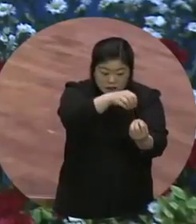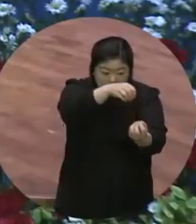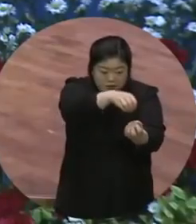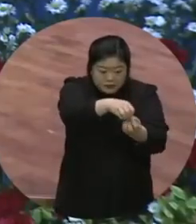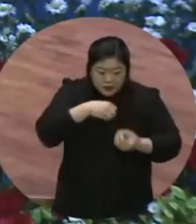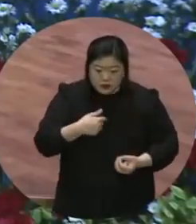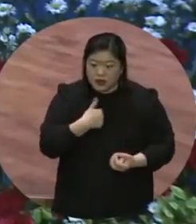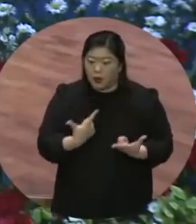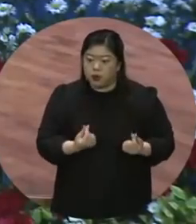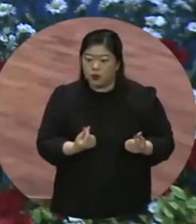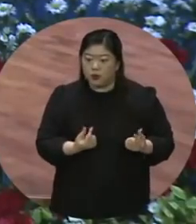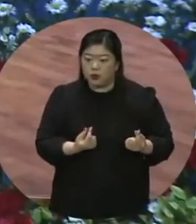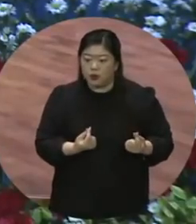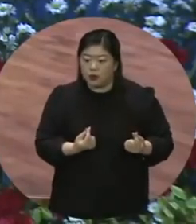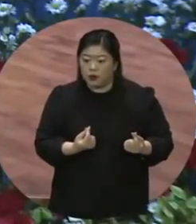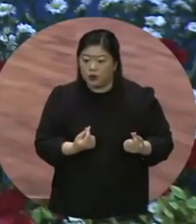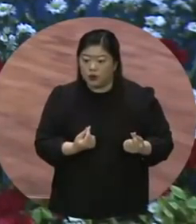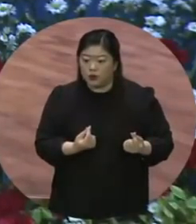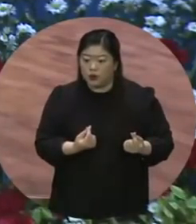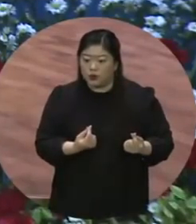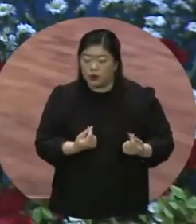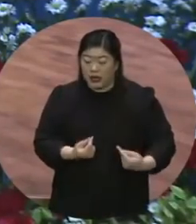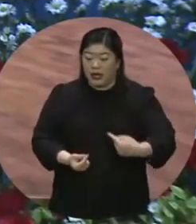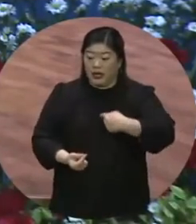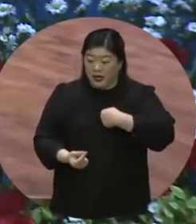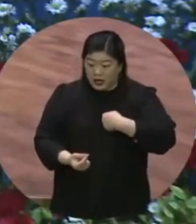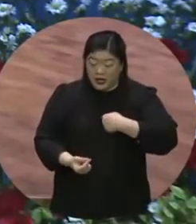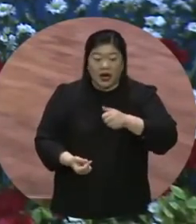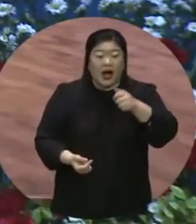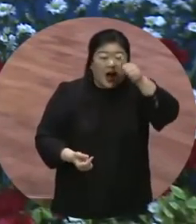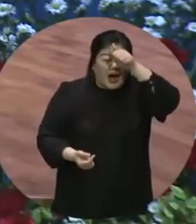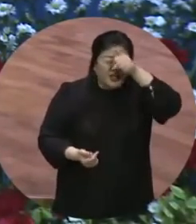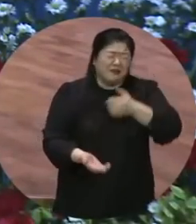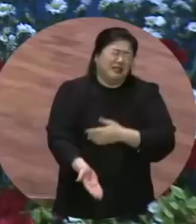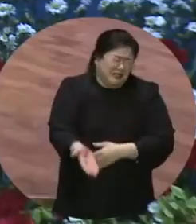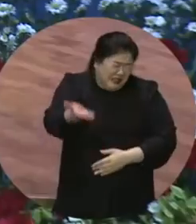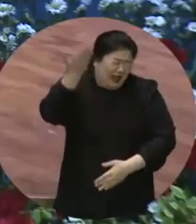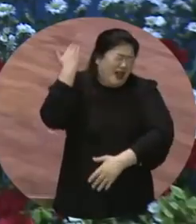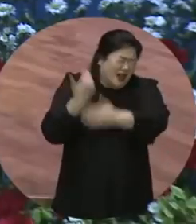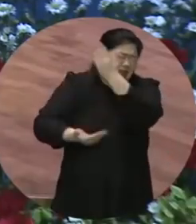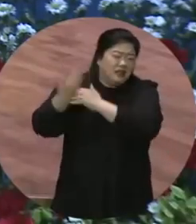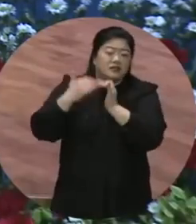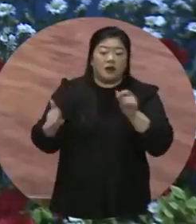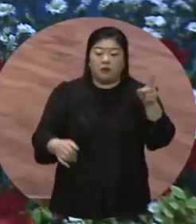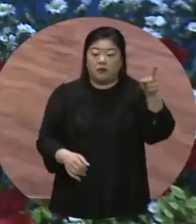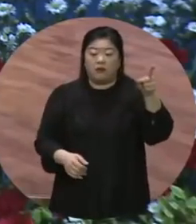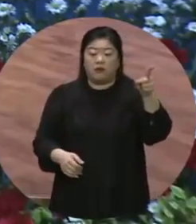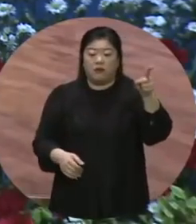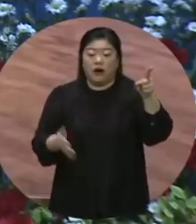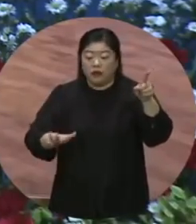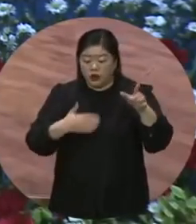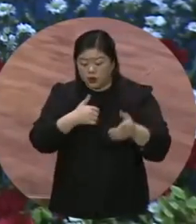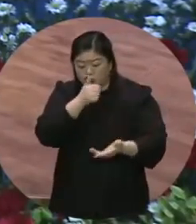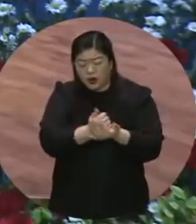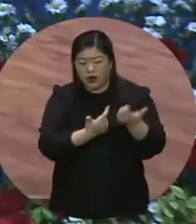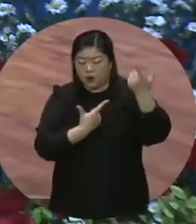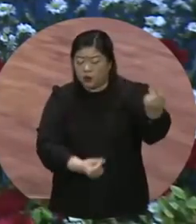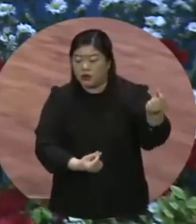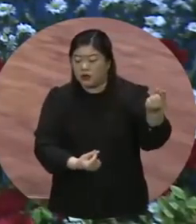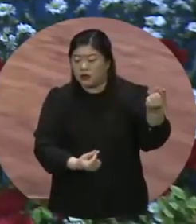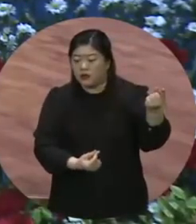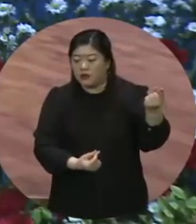것. 지금도 아담의 죄가 지금도 미치고 있다. 자, 인간은 하나님 형상을 닮은 유일한